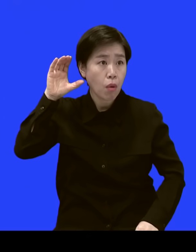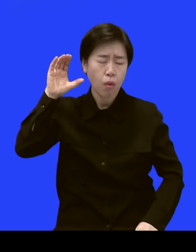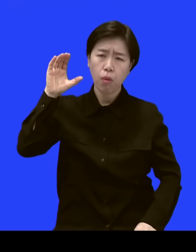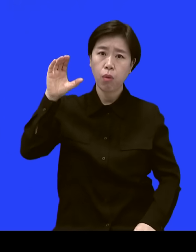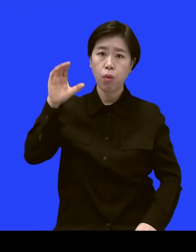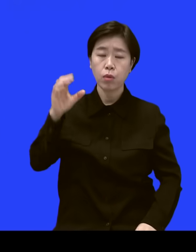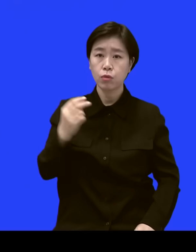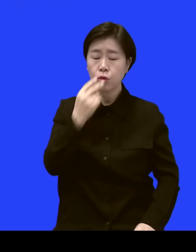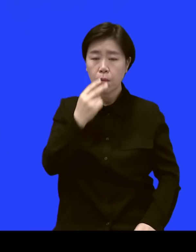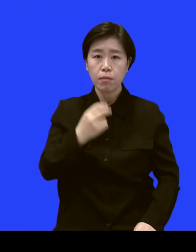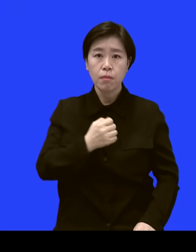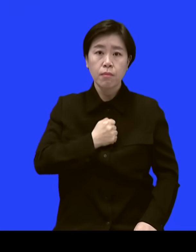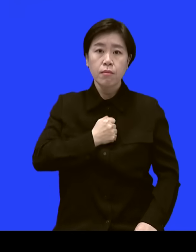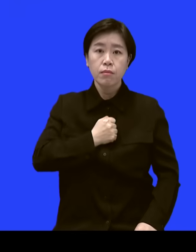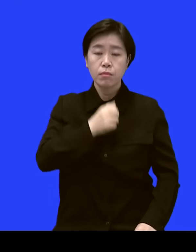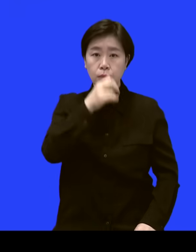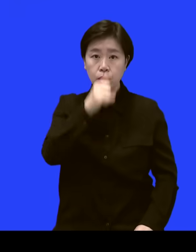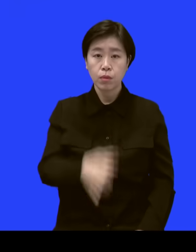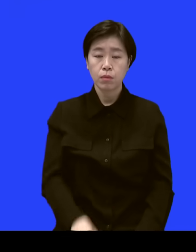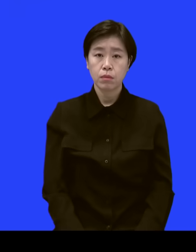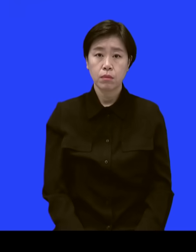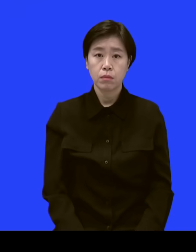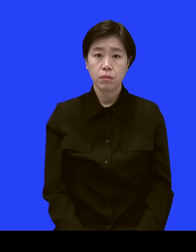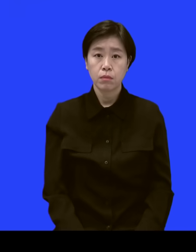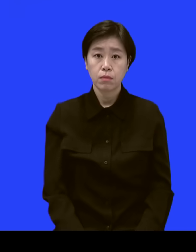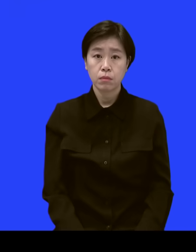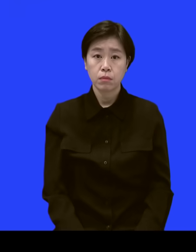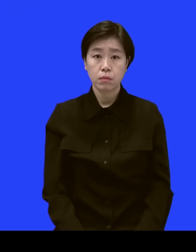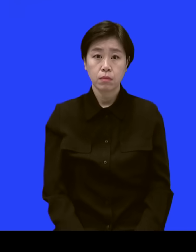좋아서? 아니요. 그럼요. 왜 저런 얘기를 하나?